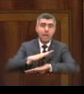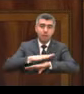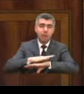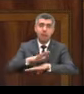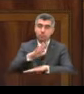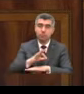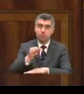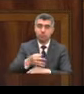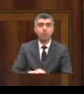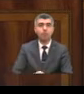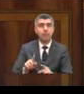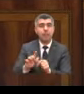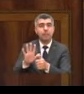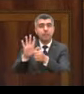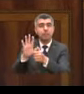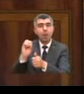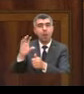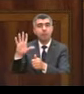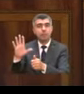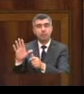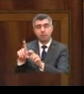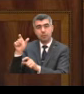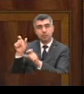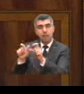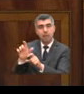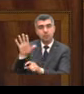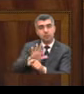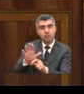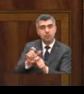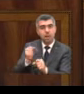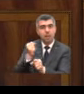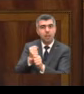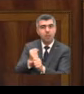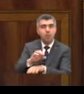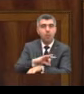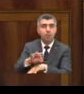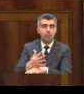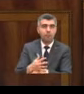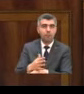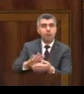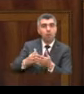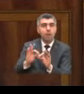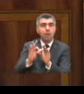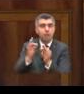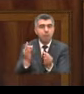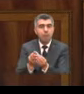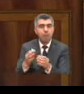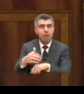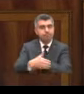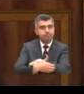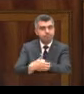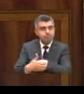المجهود. عطاتنا اليوم 650 شخص في وضعيه اعاقه، واغلبيتهم بالمناسبه من اسر فقيره واسر